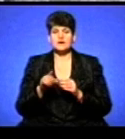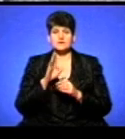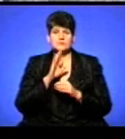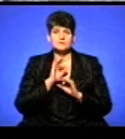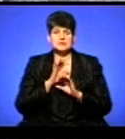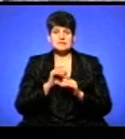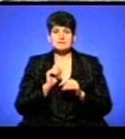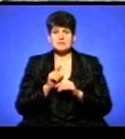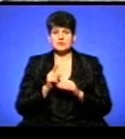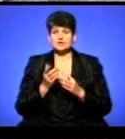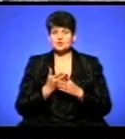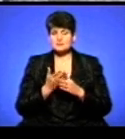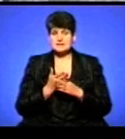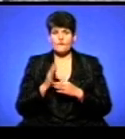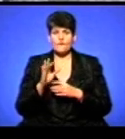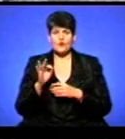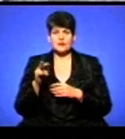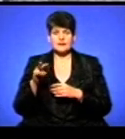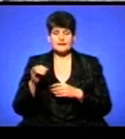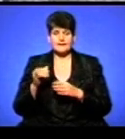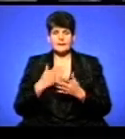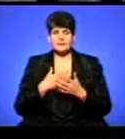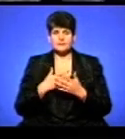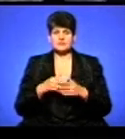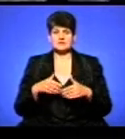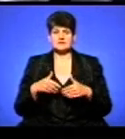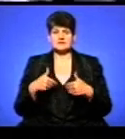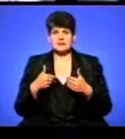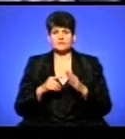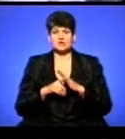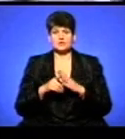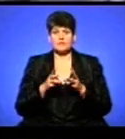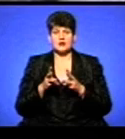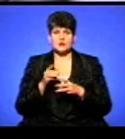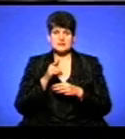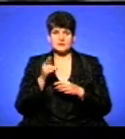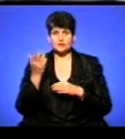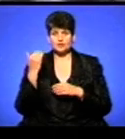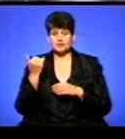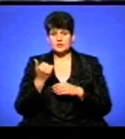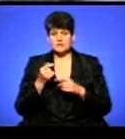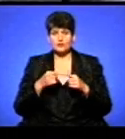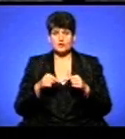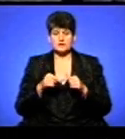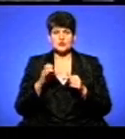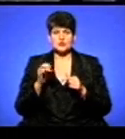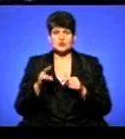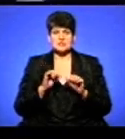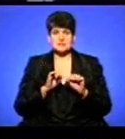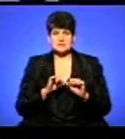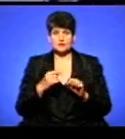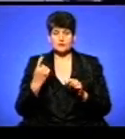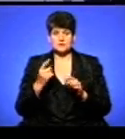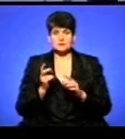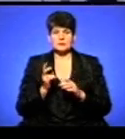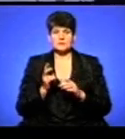за призначенням субсидій волиняни активніше звертаються з початком опалювального сезону. Минулого тижня до органів соцзахисту області надійшло